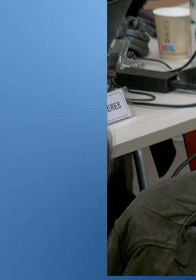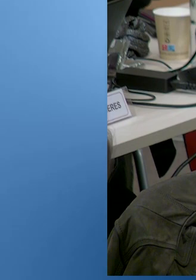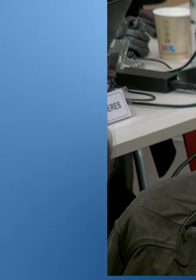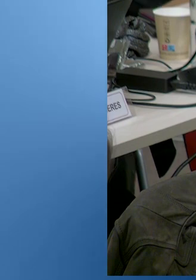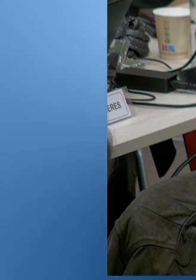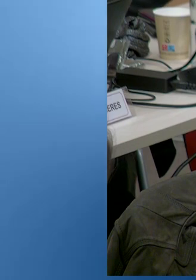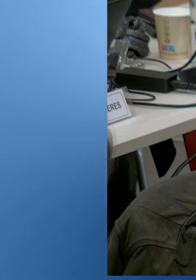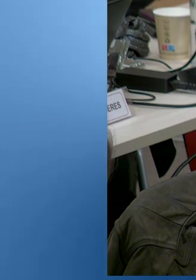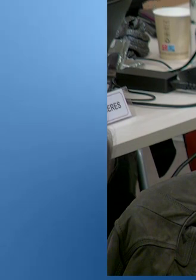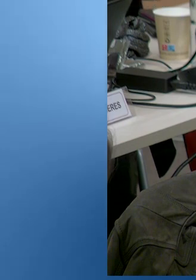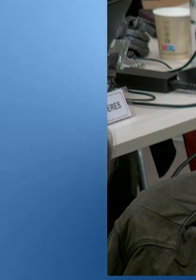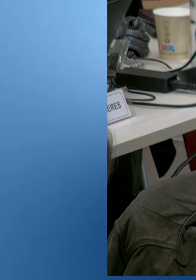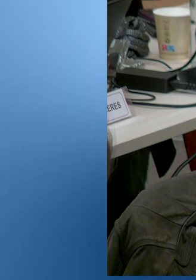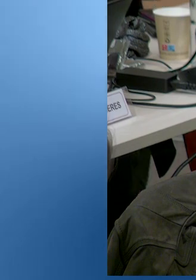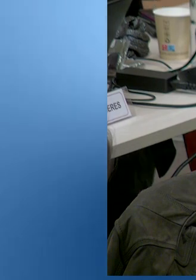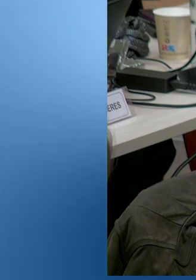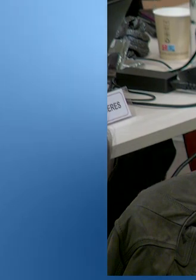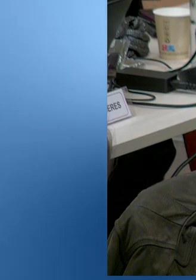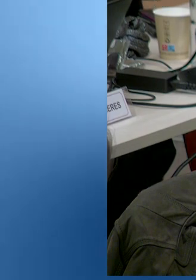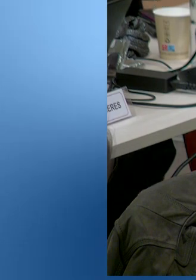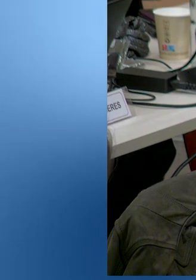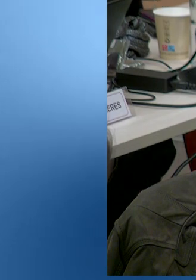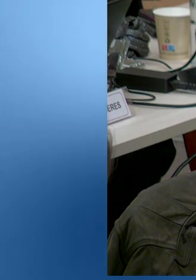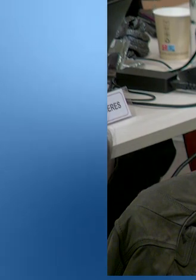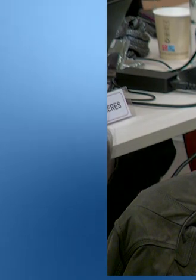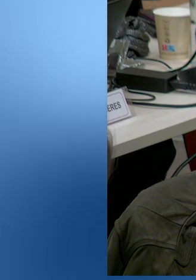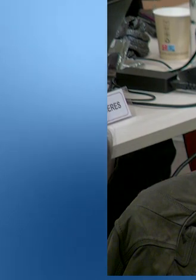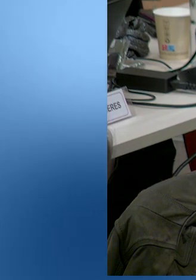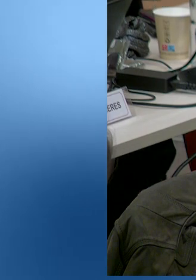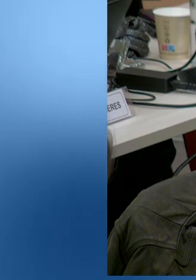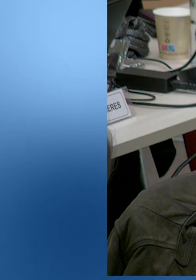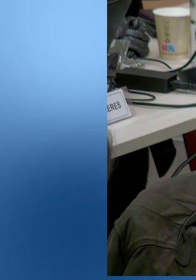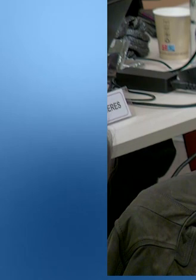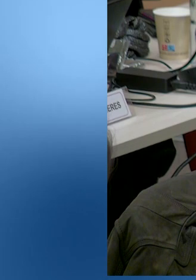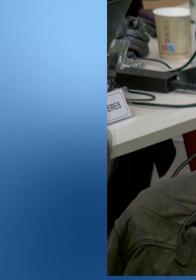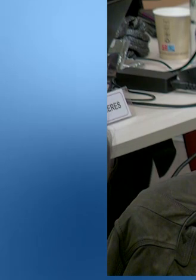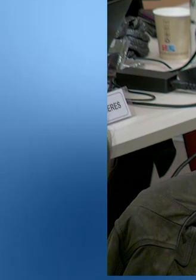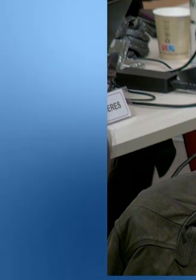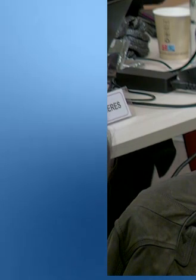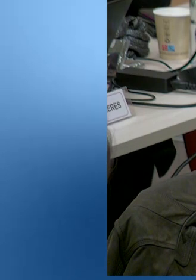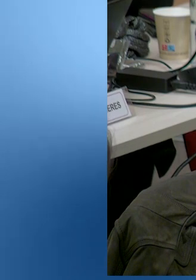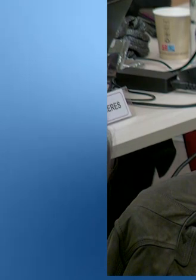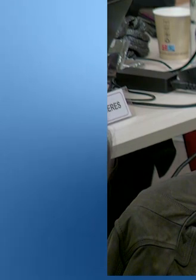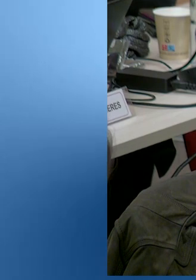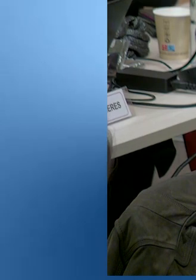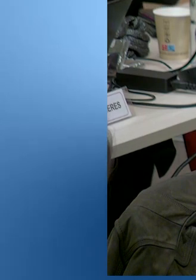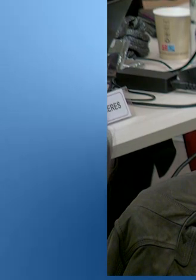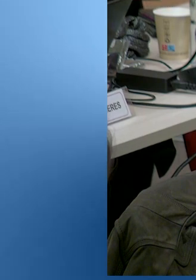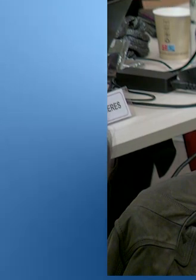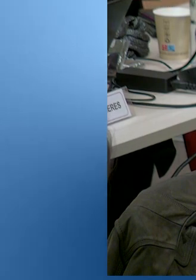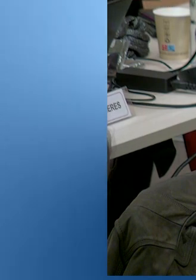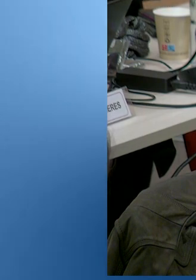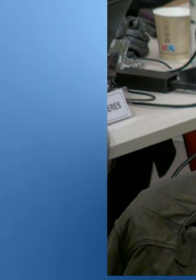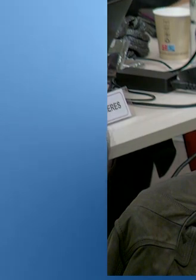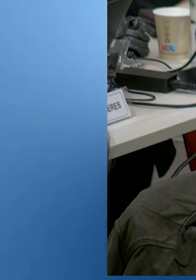adéquates puisque il est compliqué quand même lorsque nous sommes dans un comité de sélection comme celui-ci d'être jugé parti et donc il faut que nous ayons